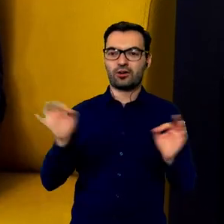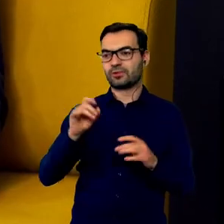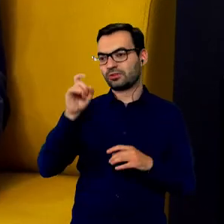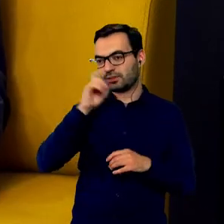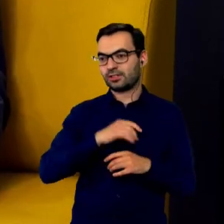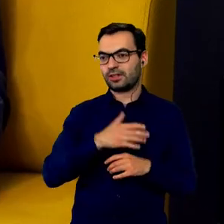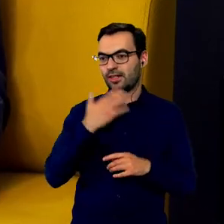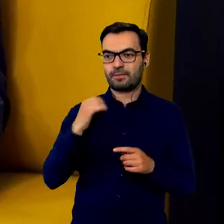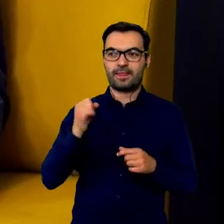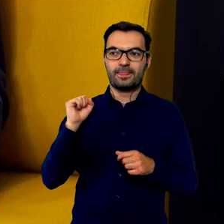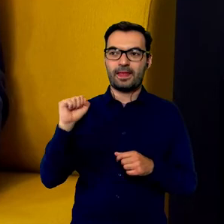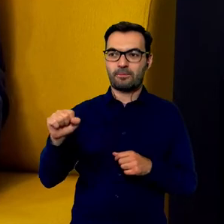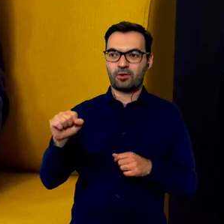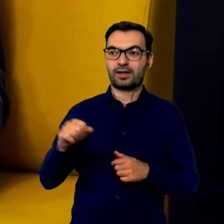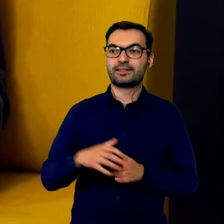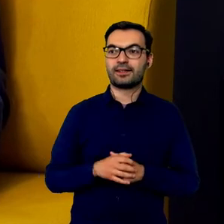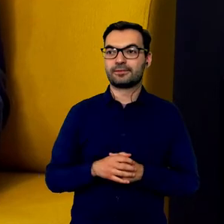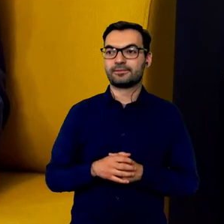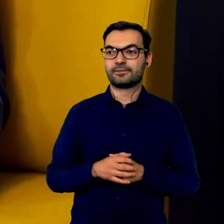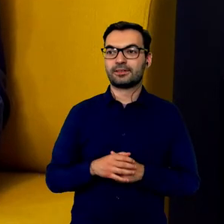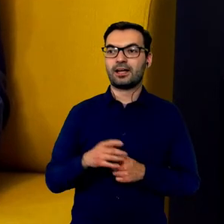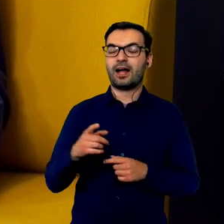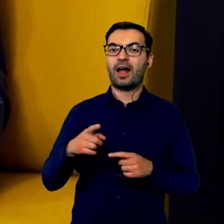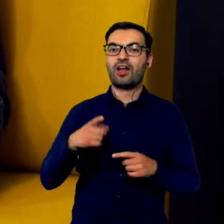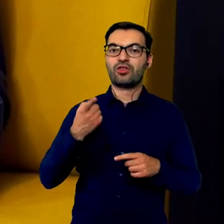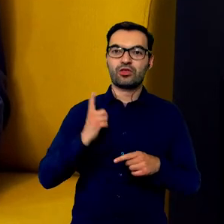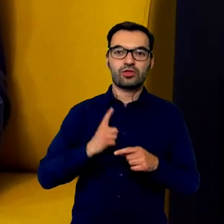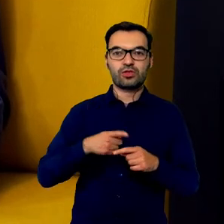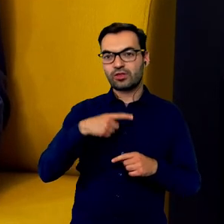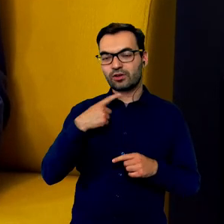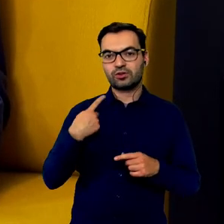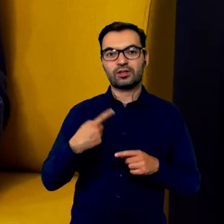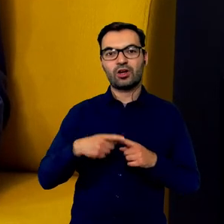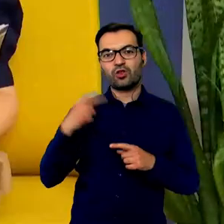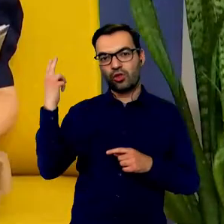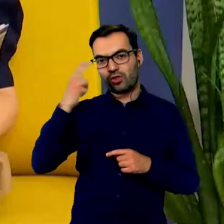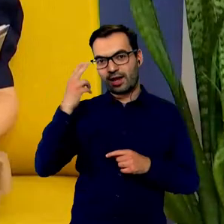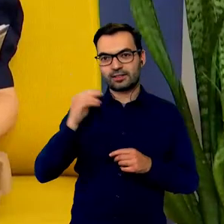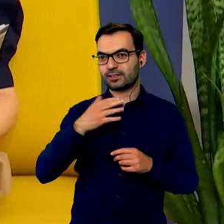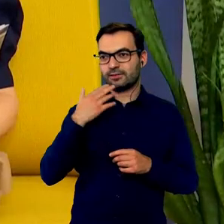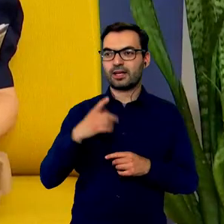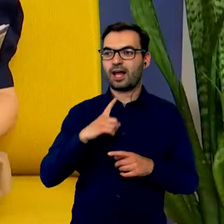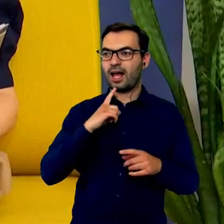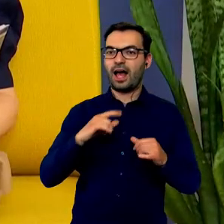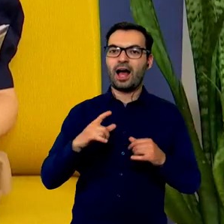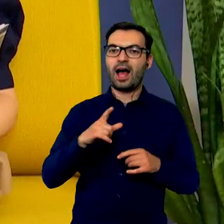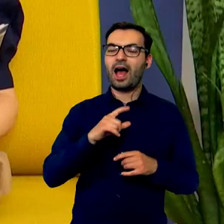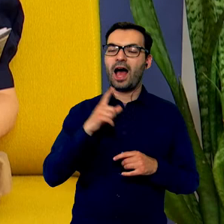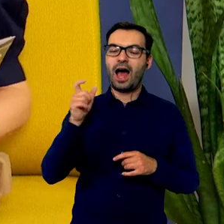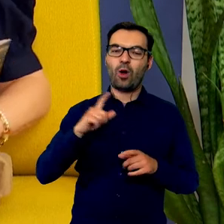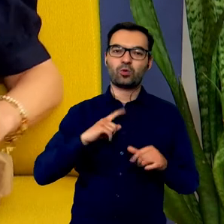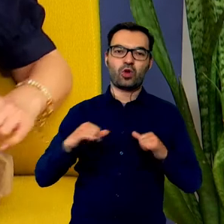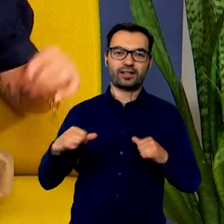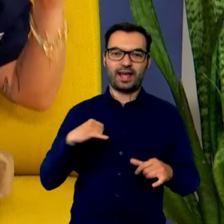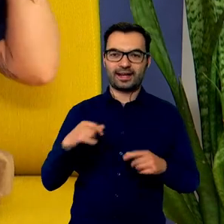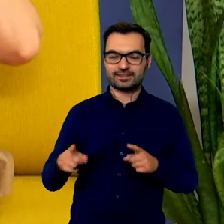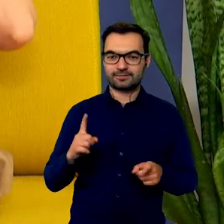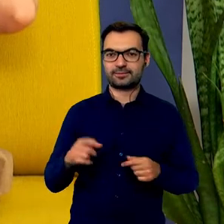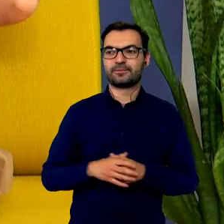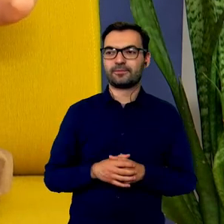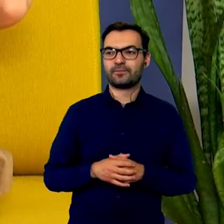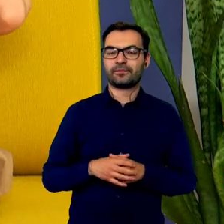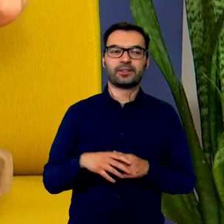bo już nie mamy demokracji, a jeszcze nie mamy totalitaryzmu. Mamy autorytaryzm powoli. Rok